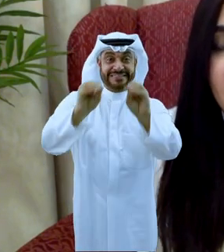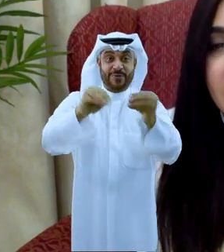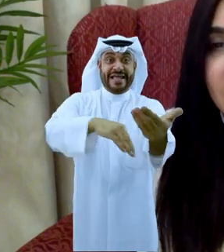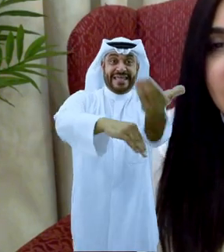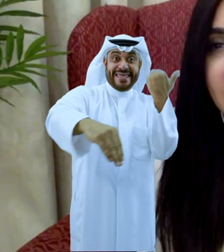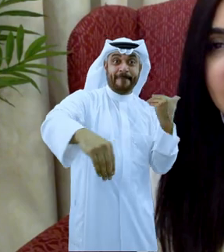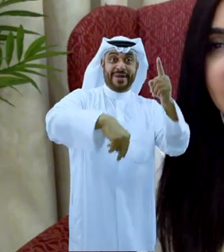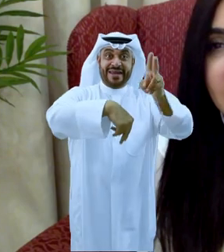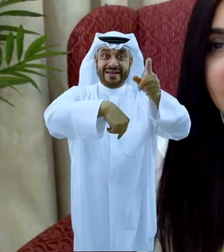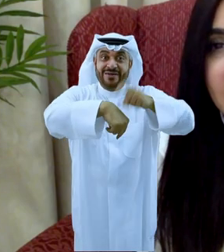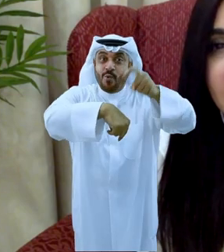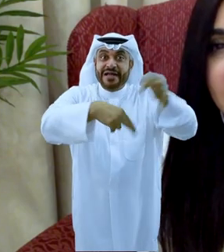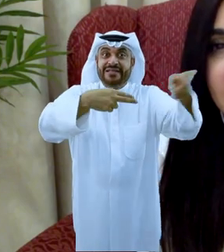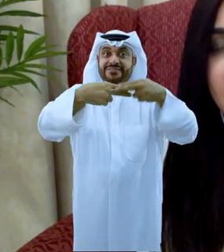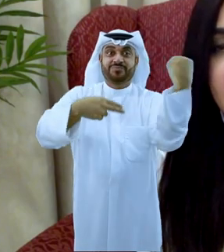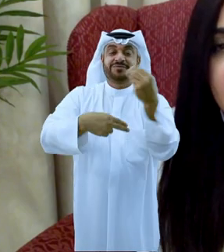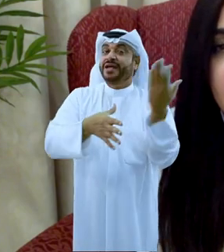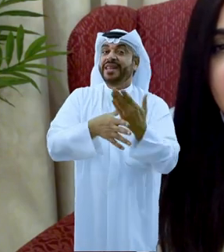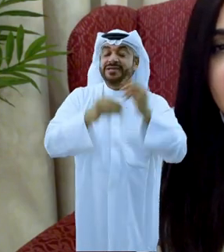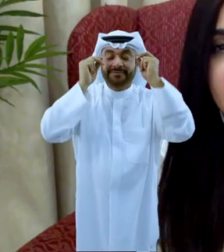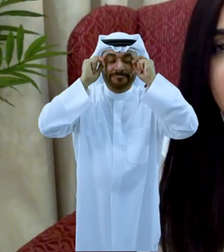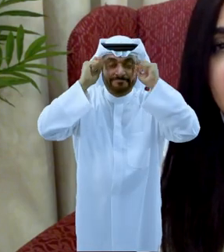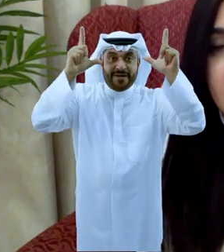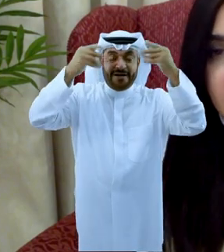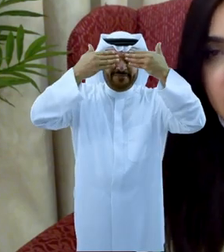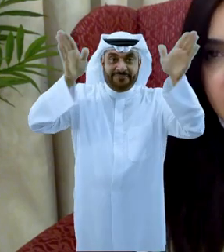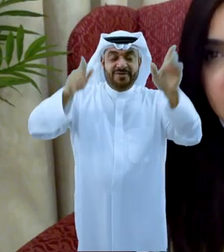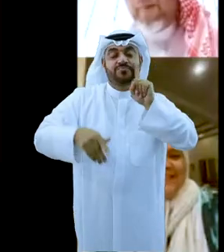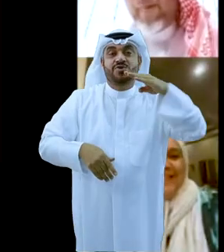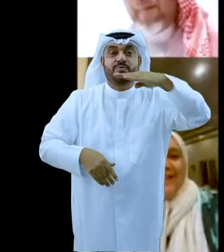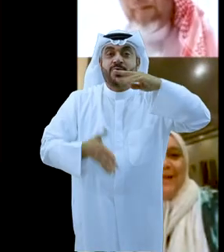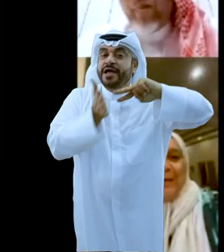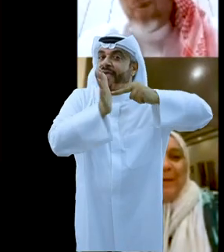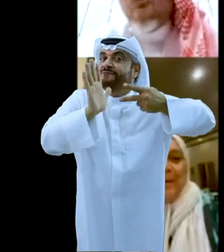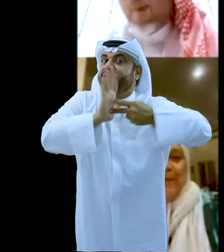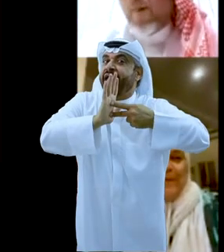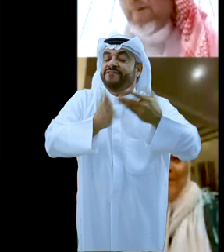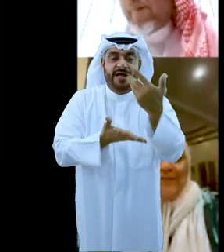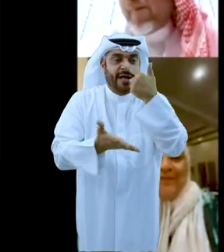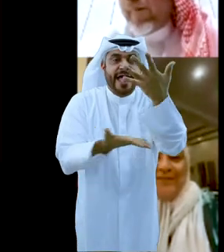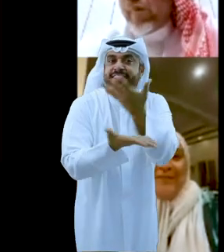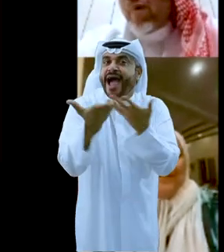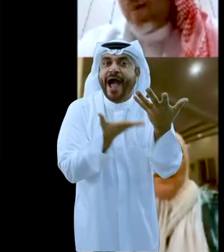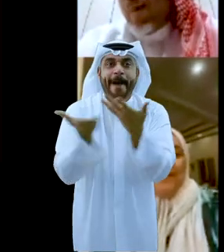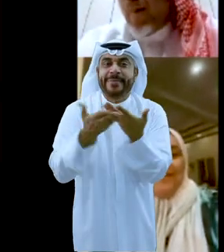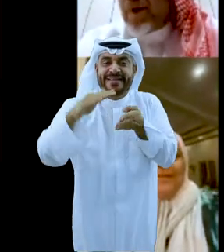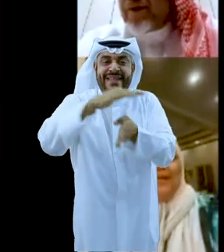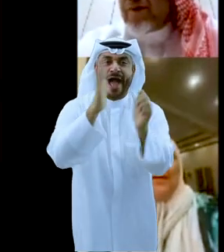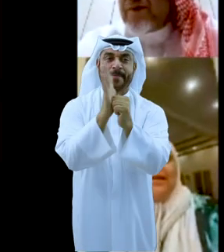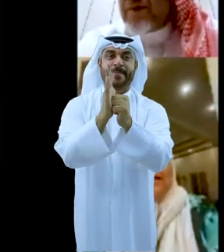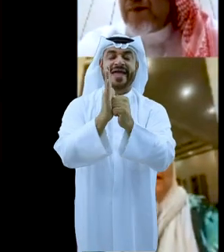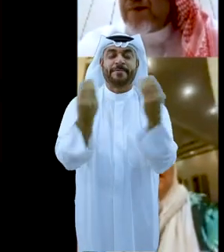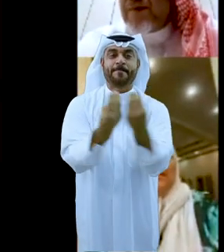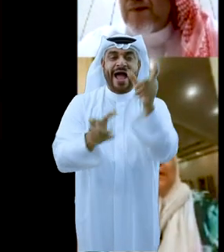دوراتنا تذكرين قبل لا يصير الحظر أصلاً يعني. لتوعية أولياء الأمور بكيفية التعامل مع أبنائهم خلال فترة